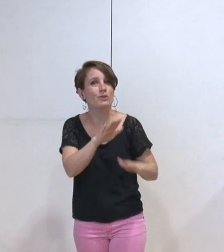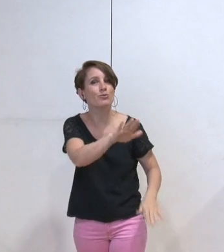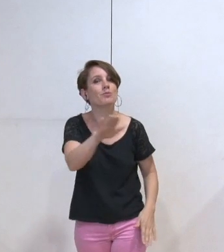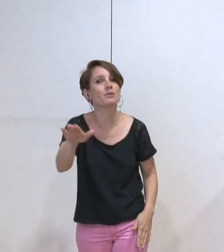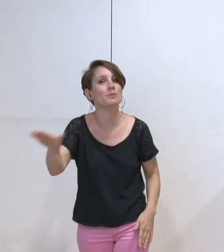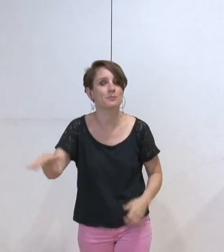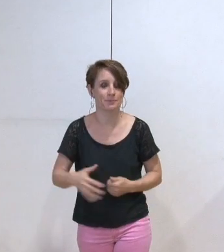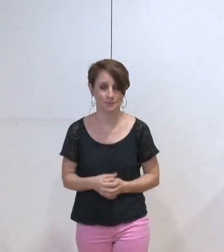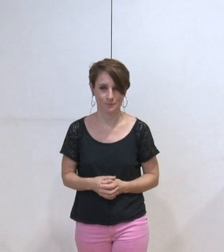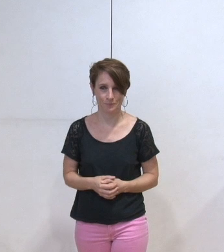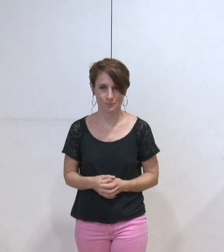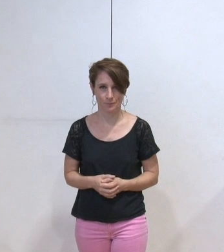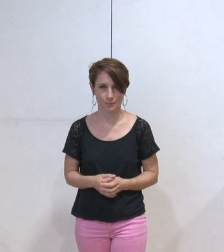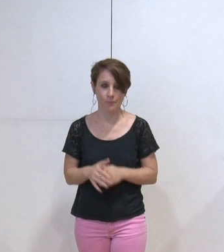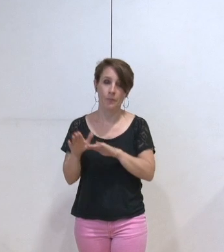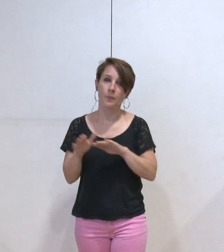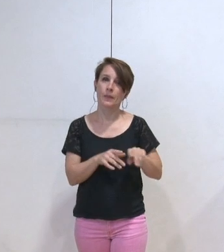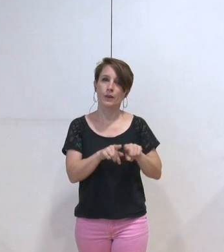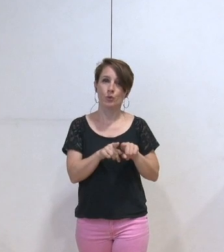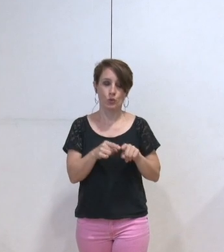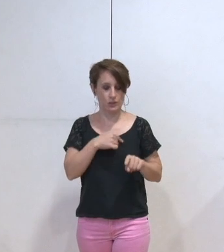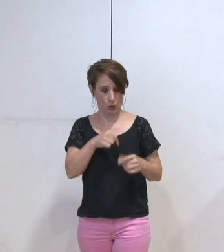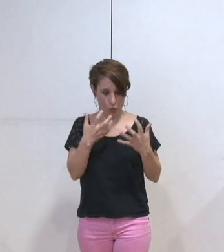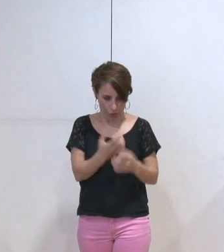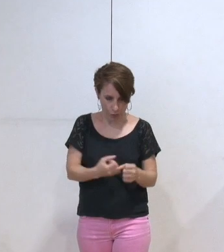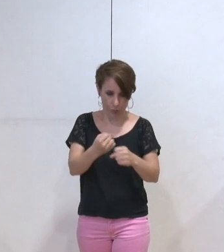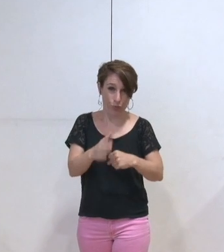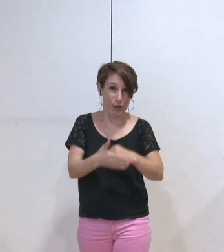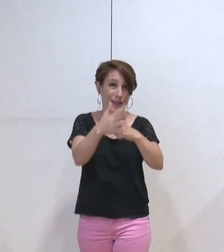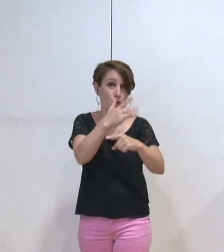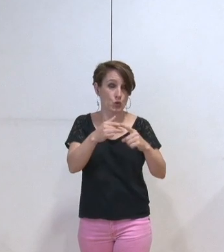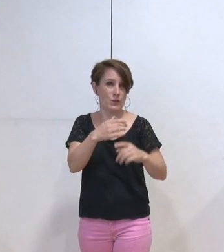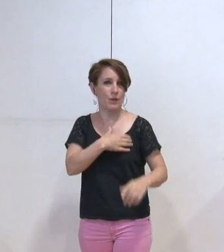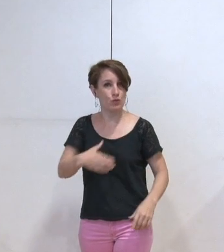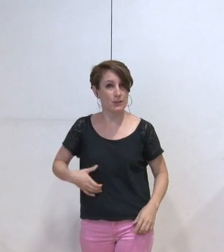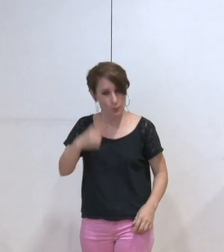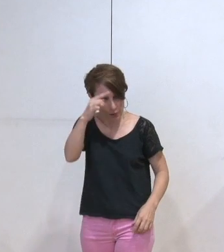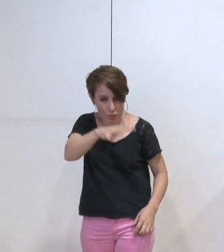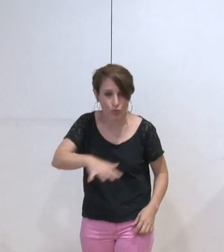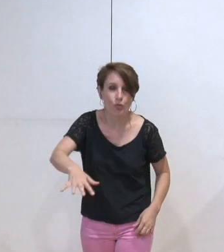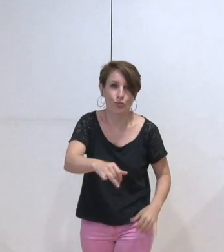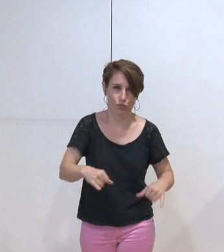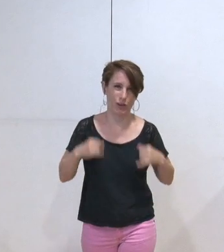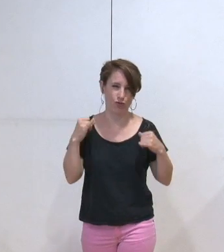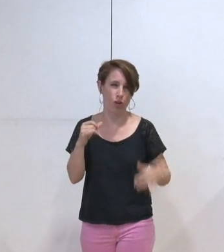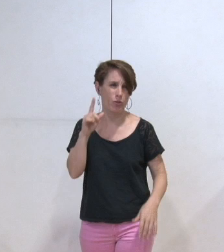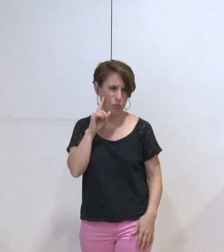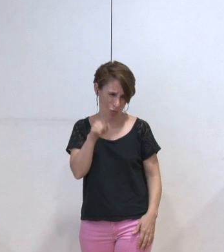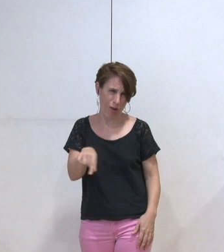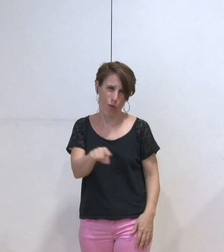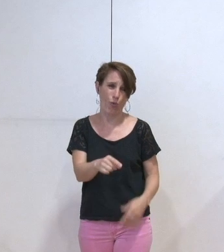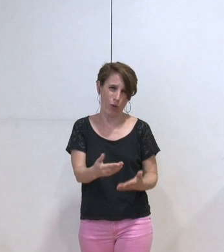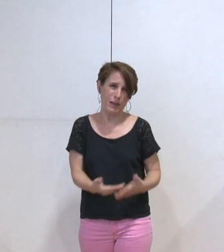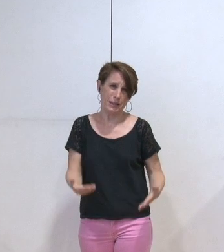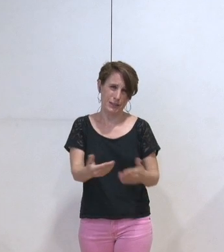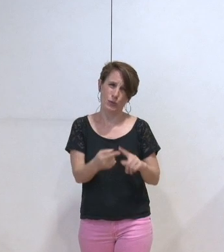nous souhaitons également développer une aide sociale municipale en en direction des jeunes pour tenir compte de leur situation spécifique bien